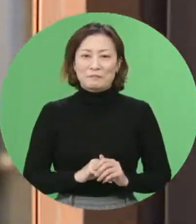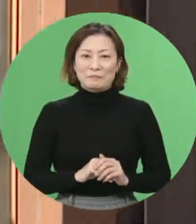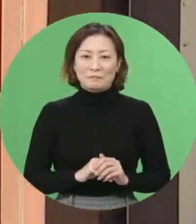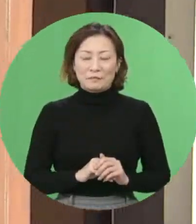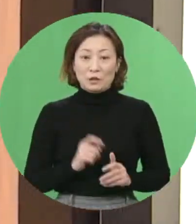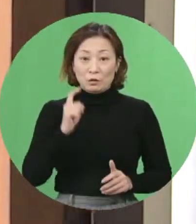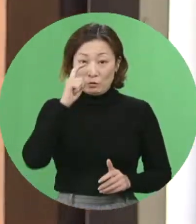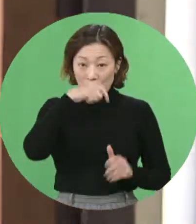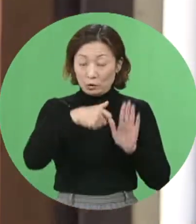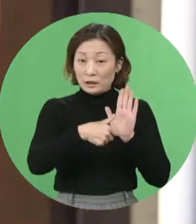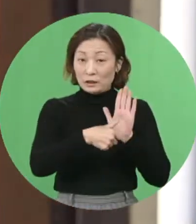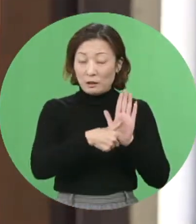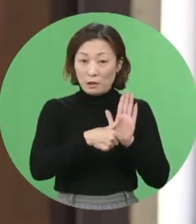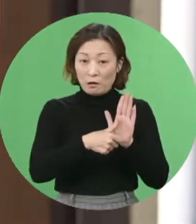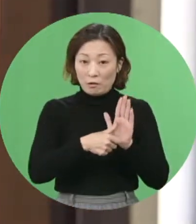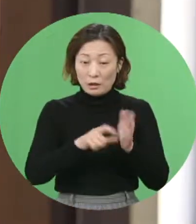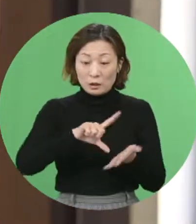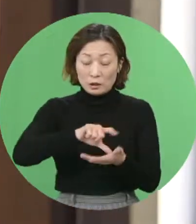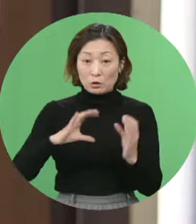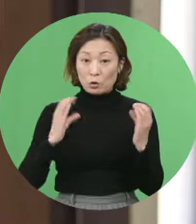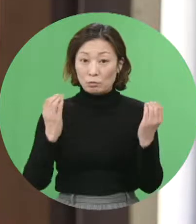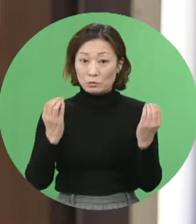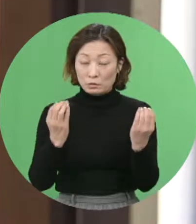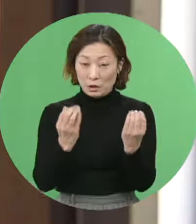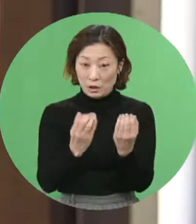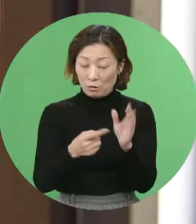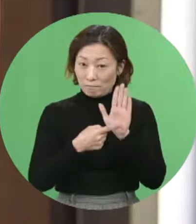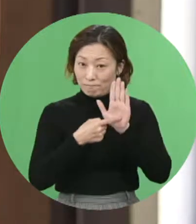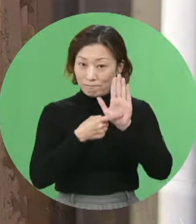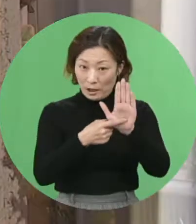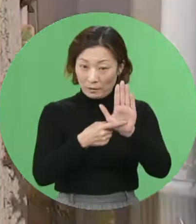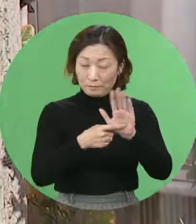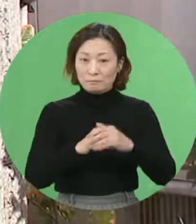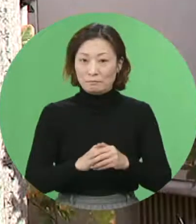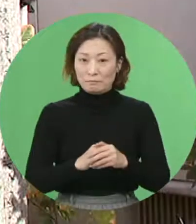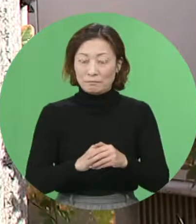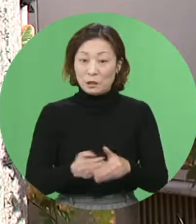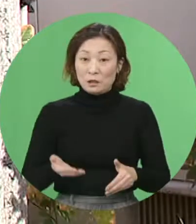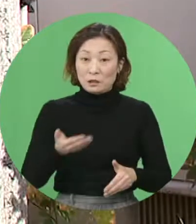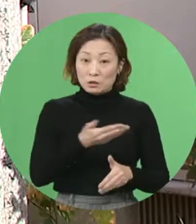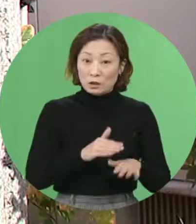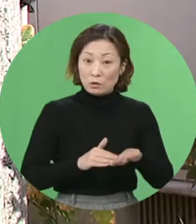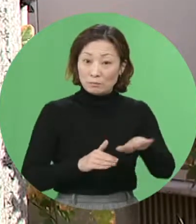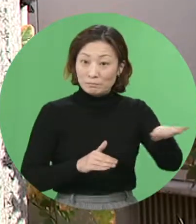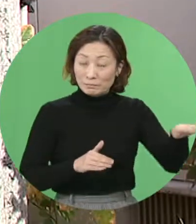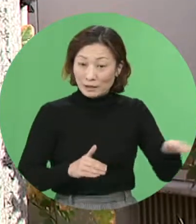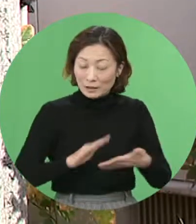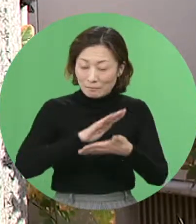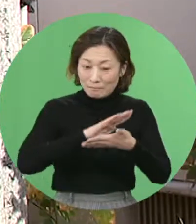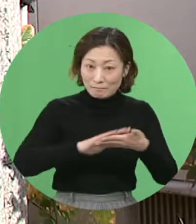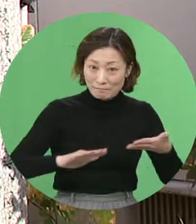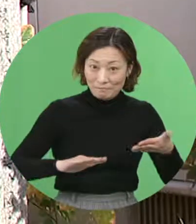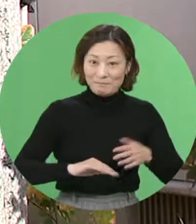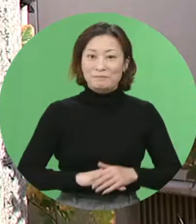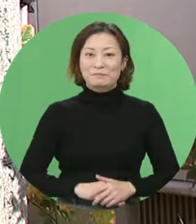旧町名は地域コミュニティのシンボルとして次世代に受け継がれていきます。